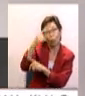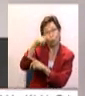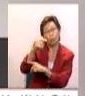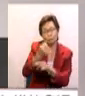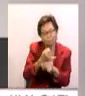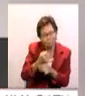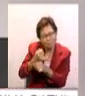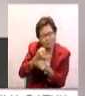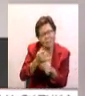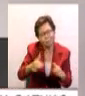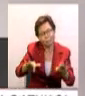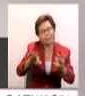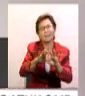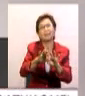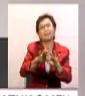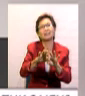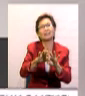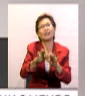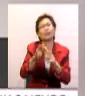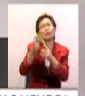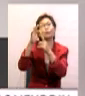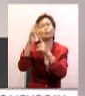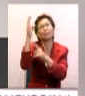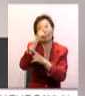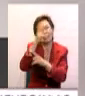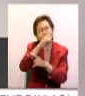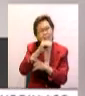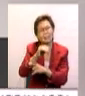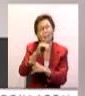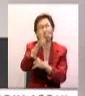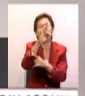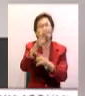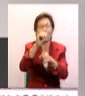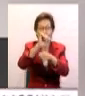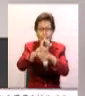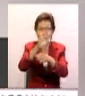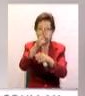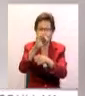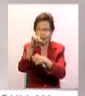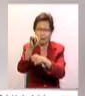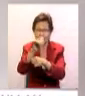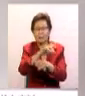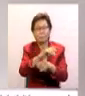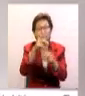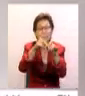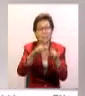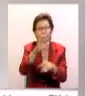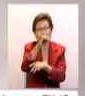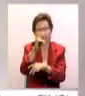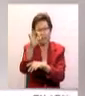menjaga kepentingan umum khususnya kerajaan beserta Felkra dan kakitangan perbadanan itu.